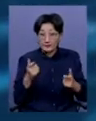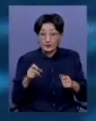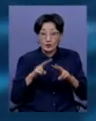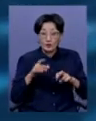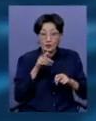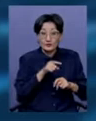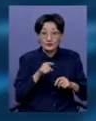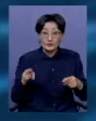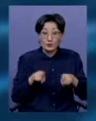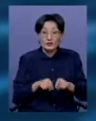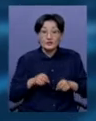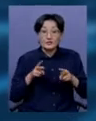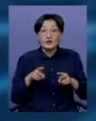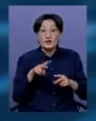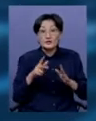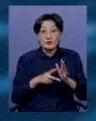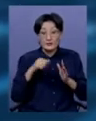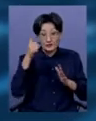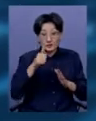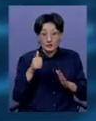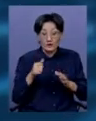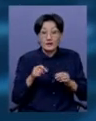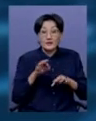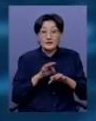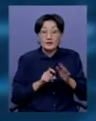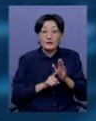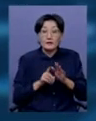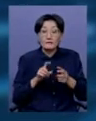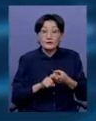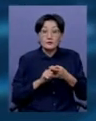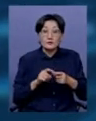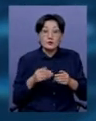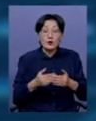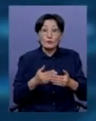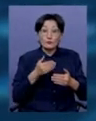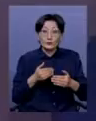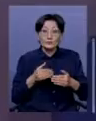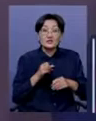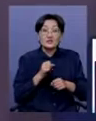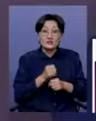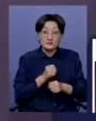кезінде Әбішевтің бұл қылмысты 2018 жылы, яғни коронавирус пандемиясынан көп бұрын жасағаны анықталды.